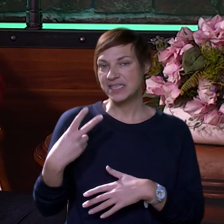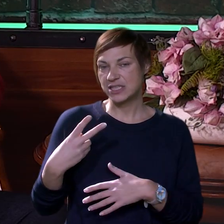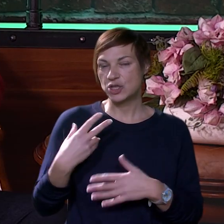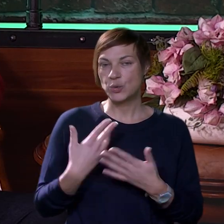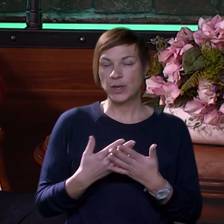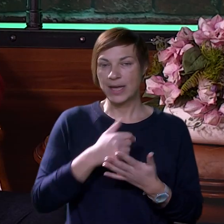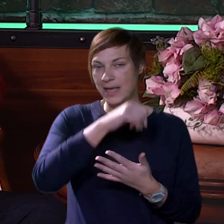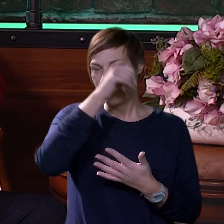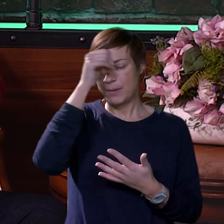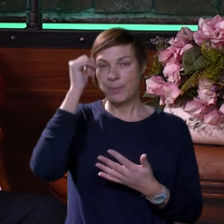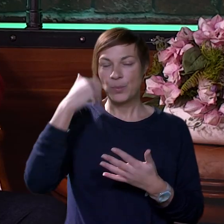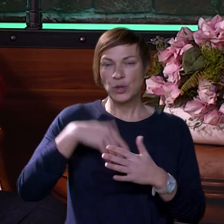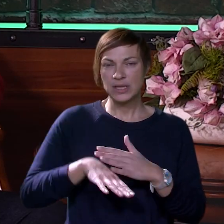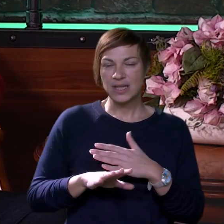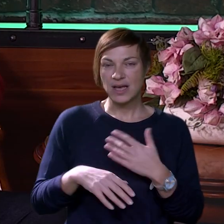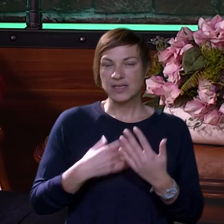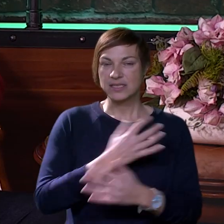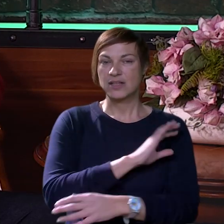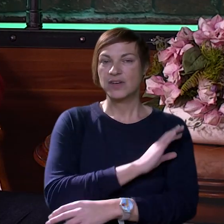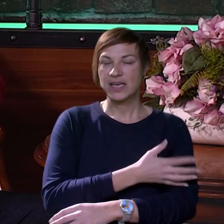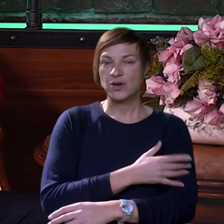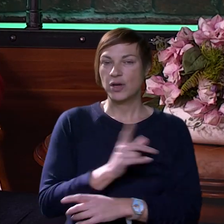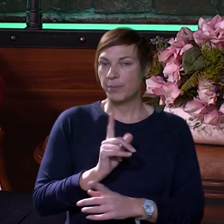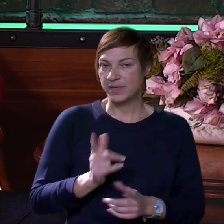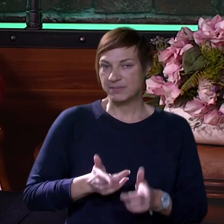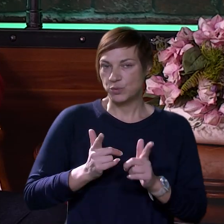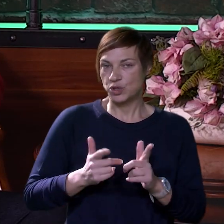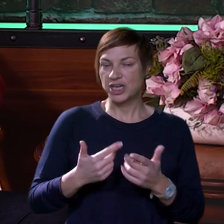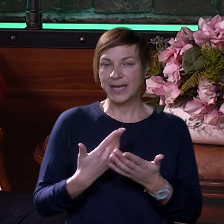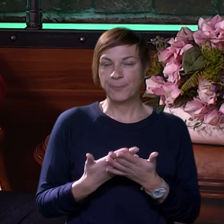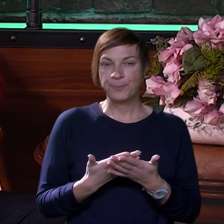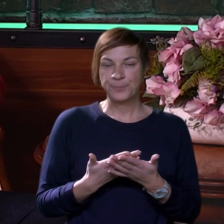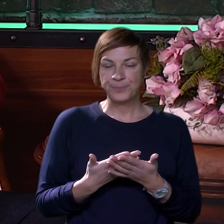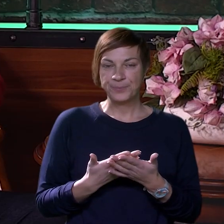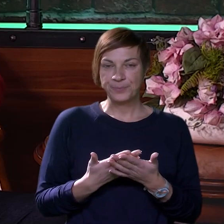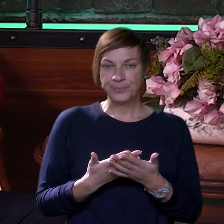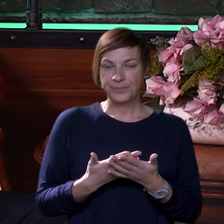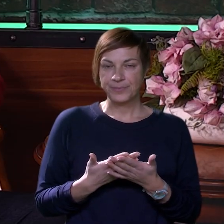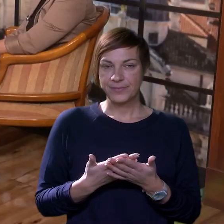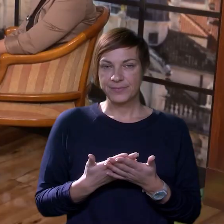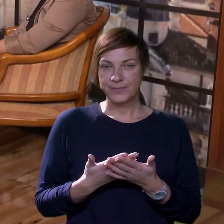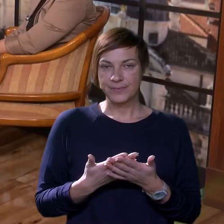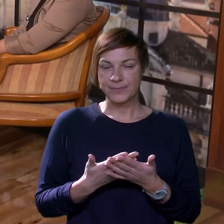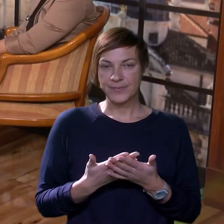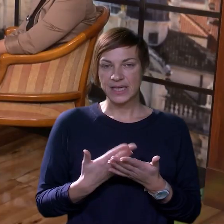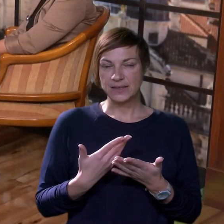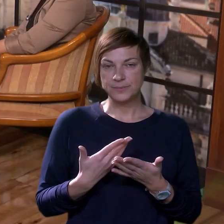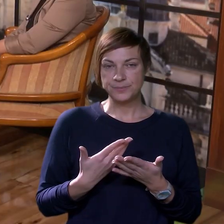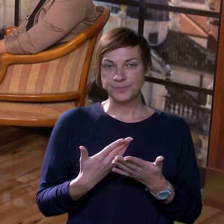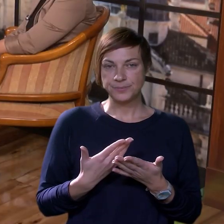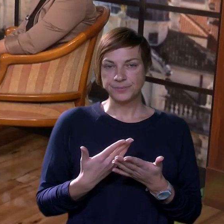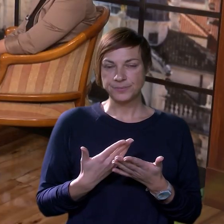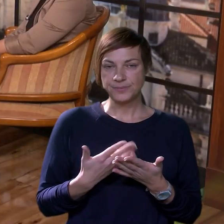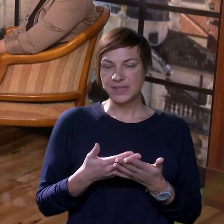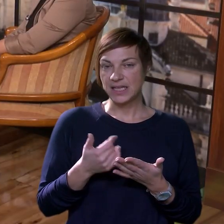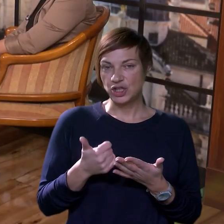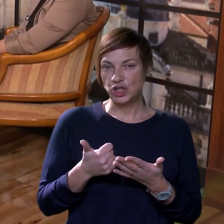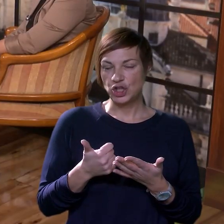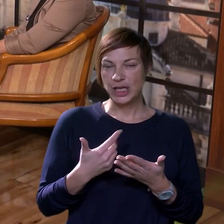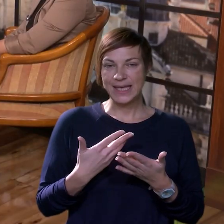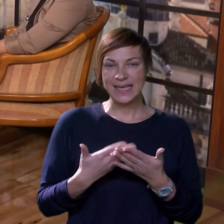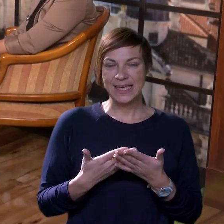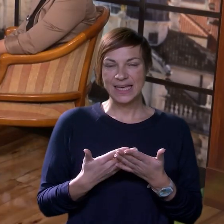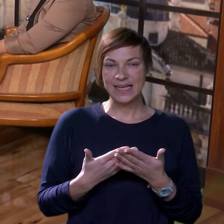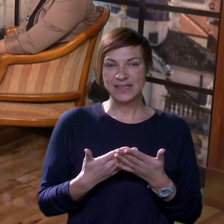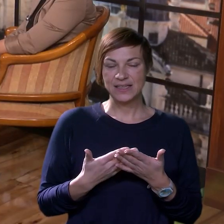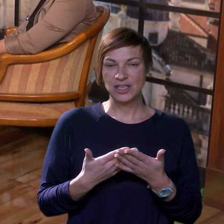1991. i 1992. Pod naslov će biti Heroji bez puške. Mm. Dakle, to će biti jedno